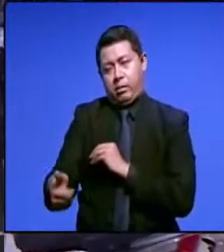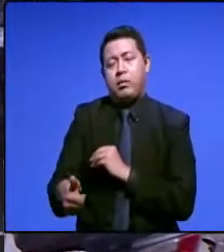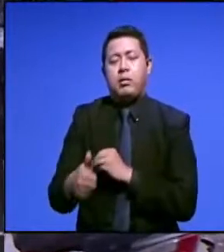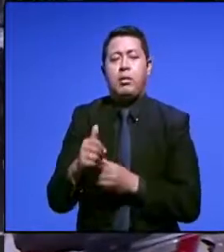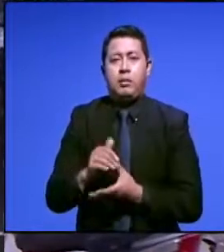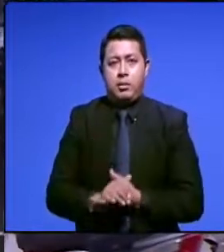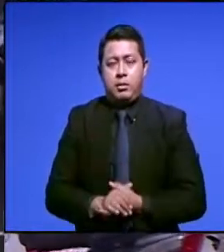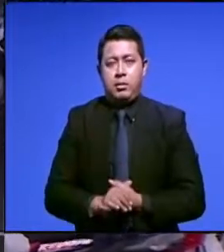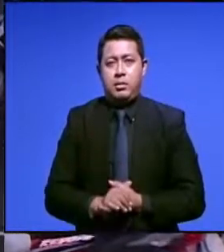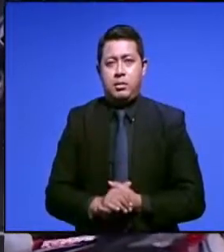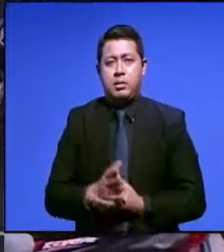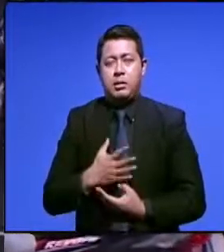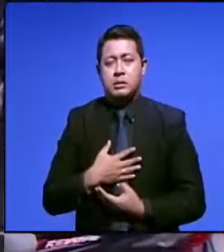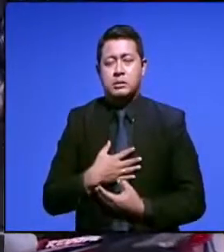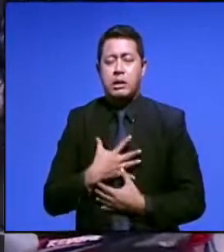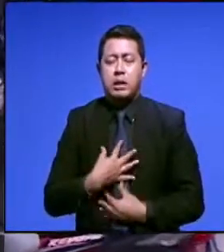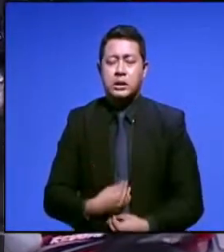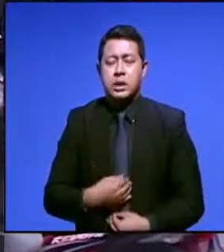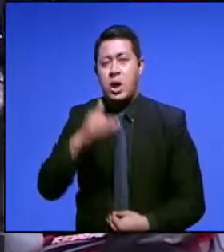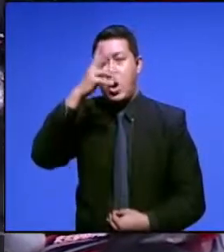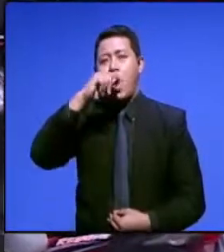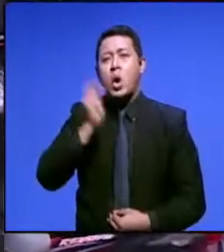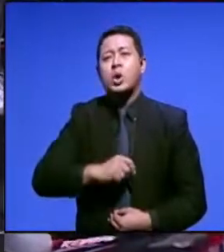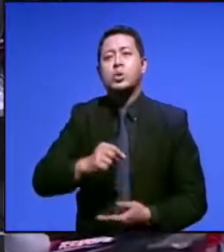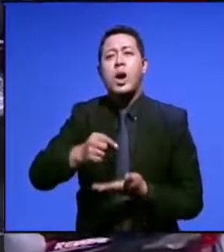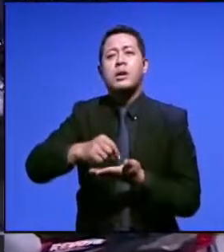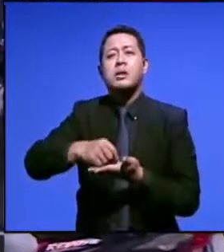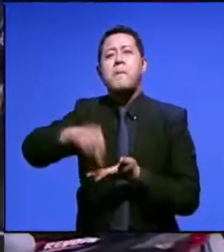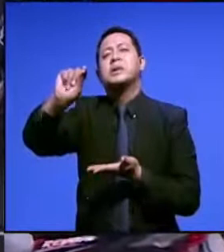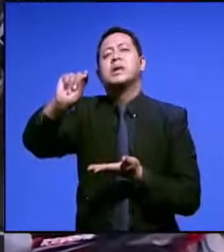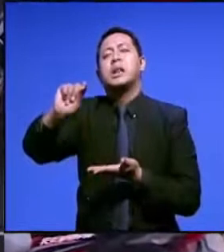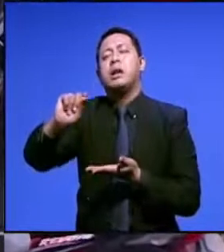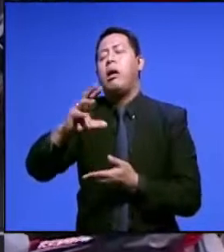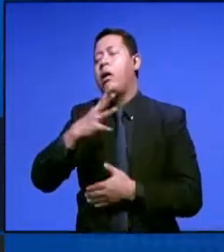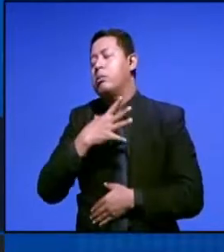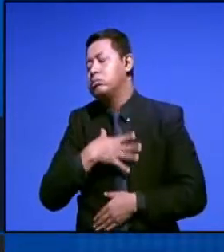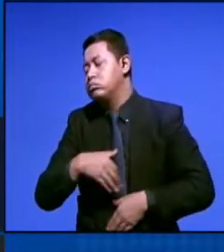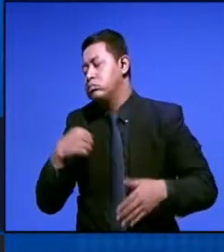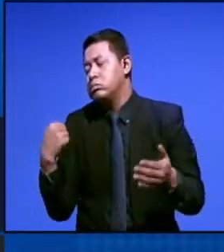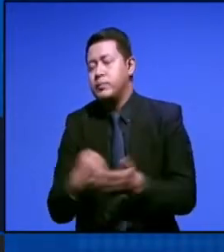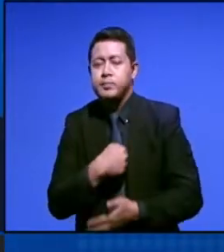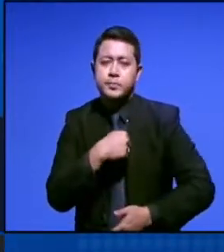kalau yang orang tuanya di PHK lah atau apalah, itu lebih menyulitkan lagi.